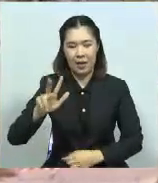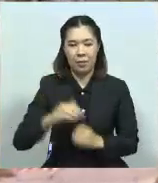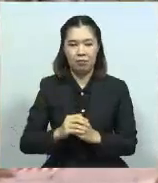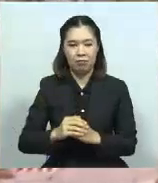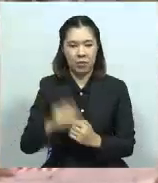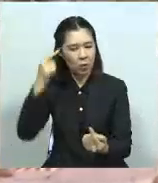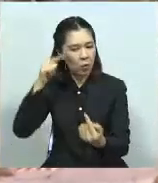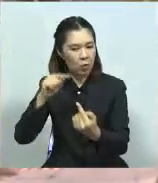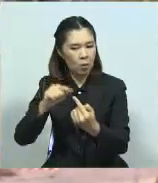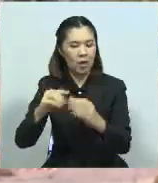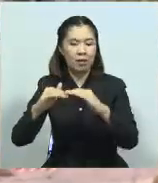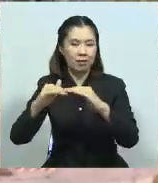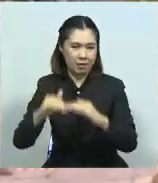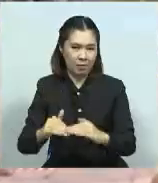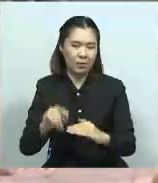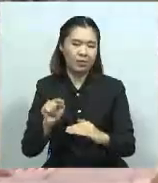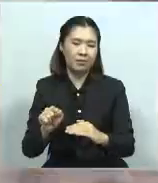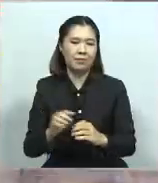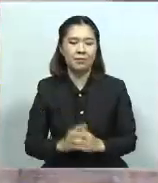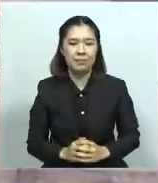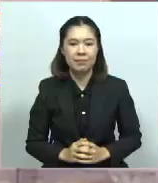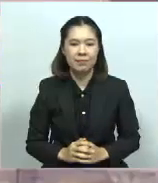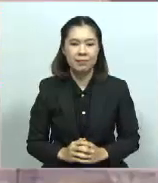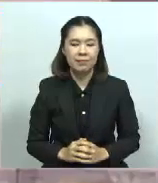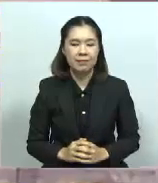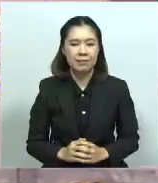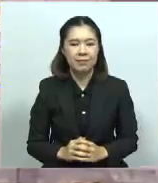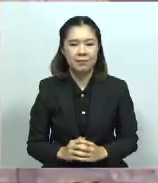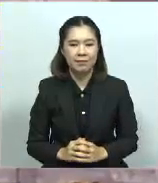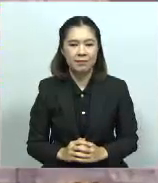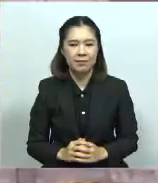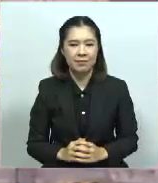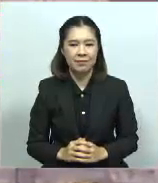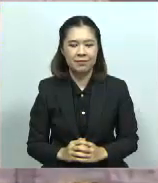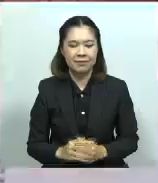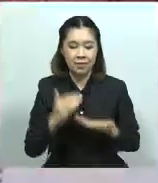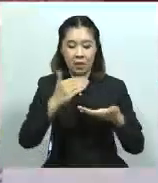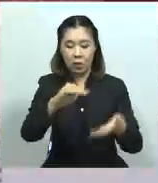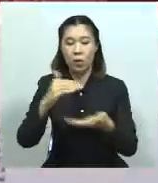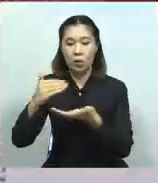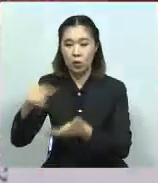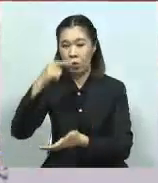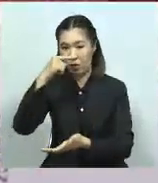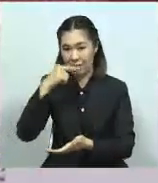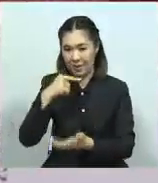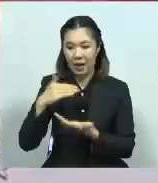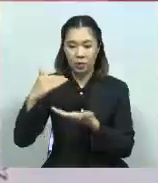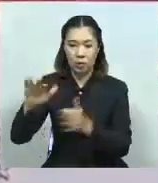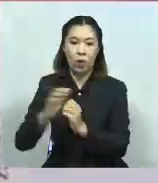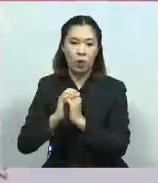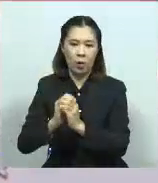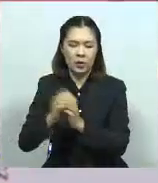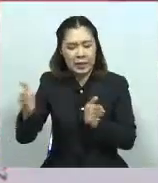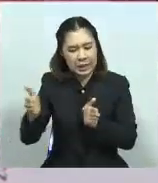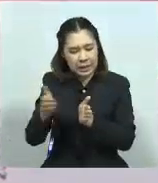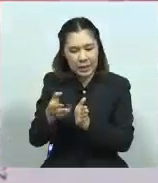กว่าเป้าหมายที่กระทรวงพาณิชย์คาดการไว้อย่างไรก็ตามค่ะแม้ว่าการส่งออกของไทยไปยังตลาดจีนจะหดตัวล